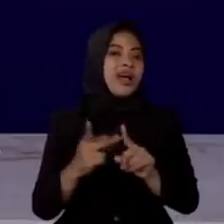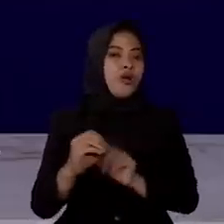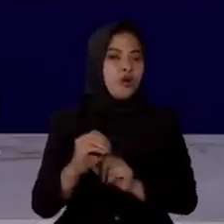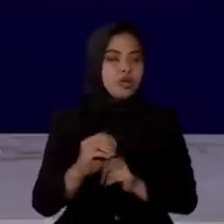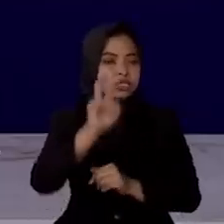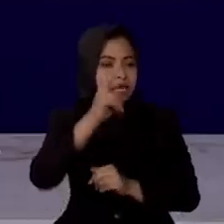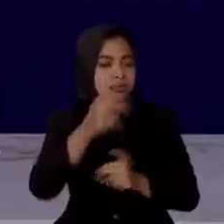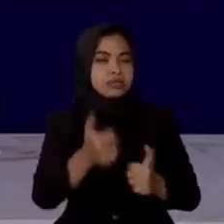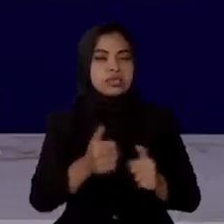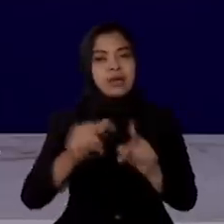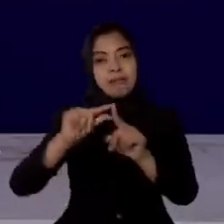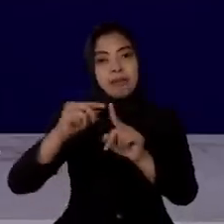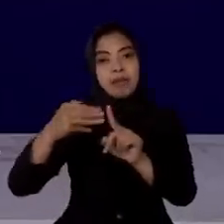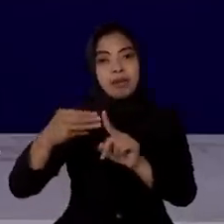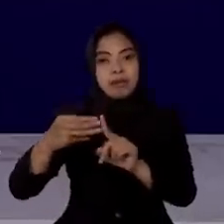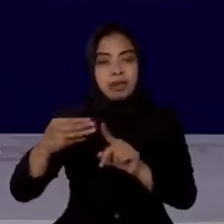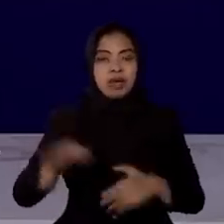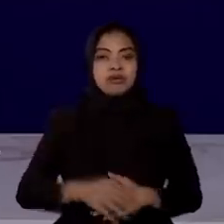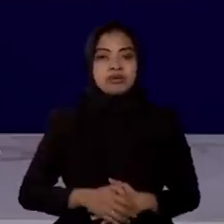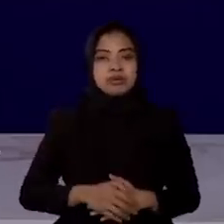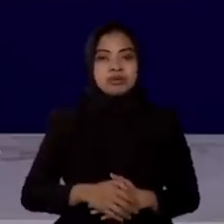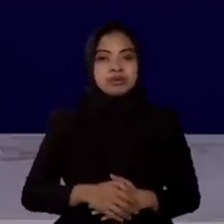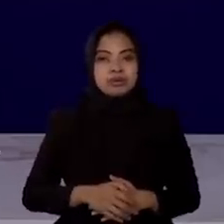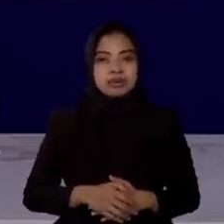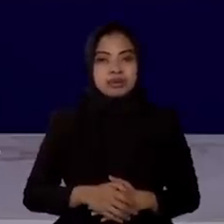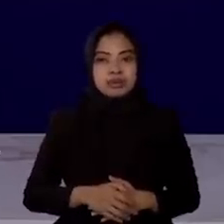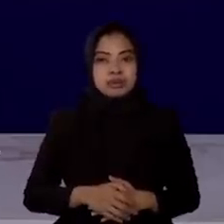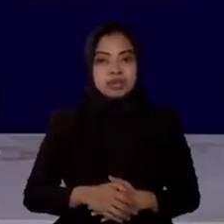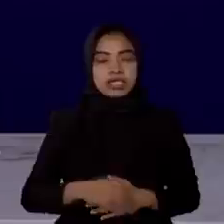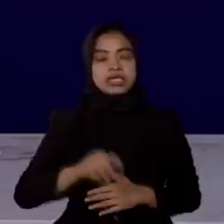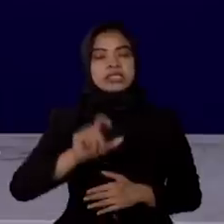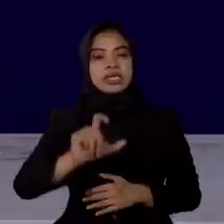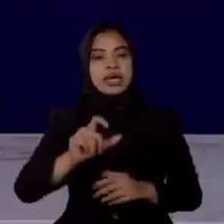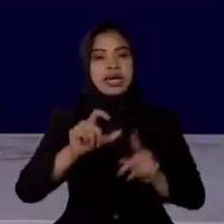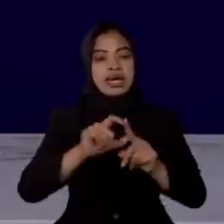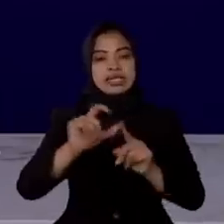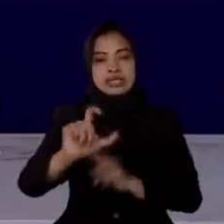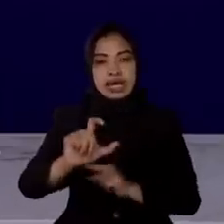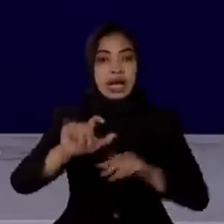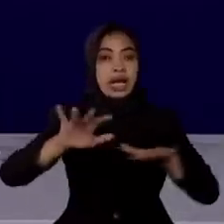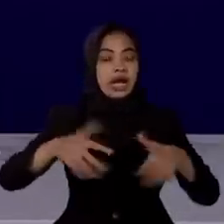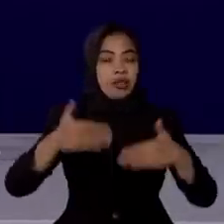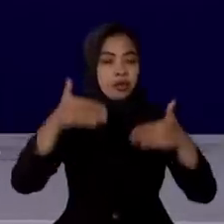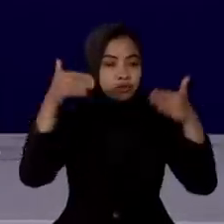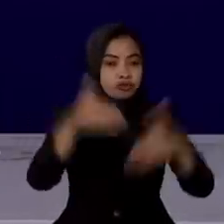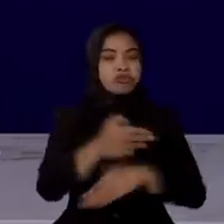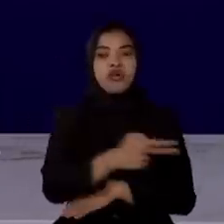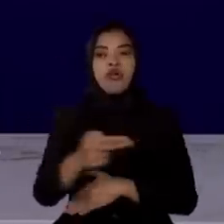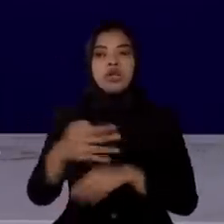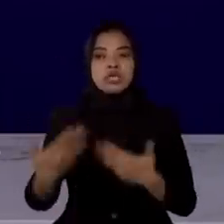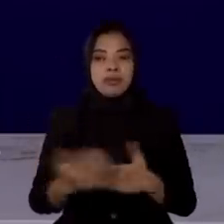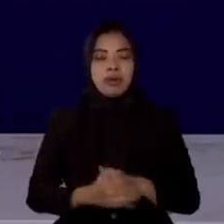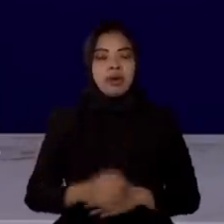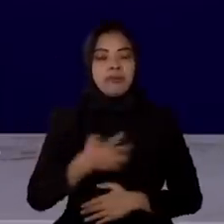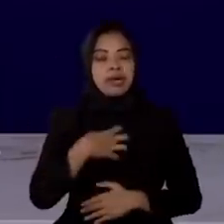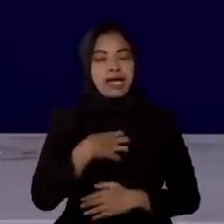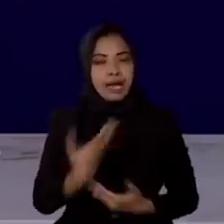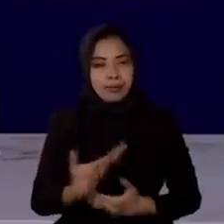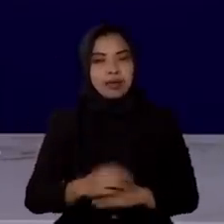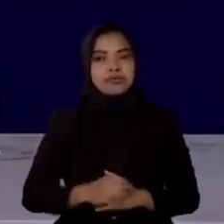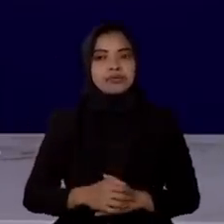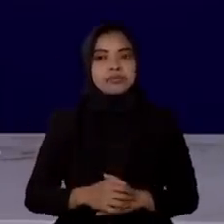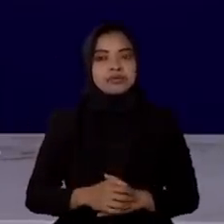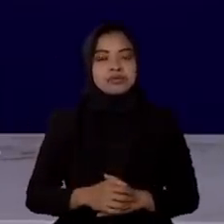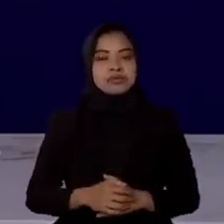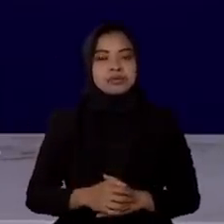WHO, PBB, Centers for Disease Control atau CDC, dan khusus di Indonesia tentunya sumber terpercaya